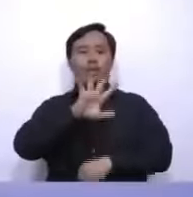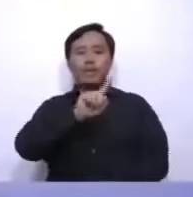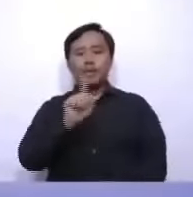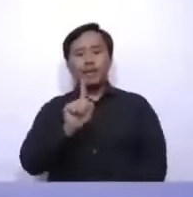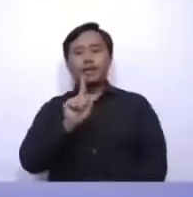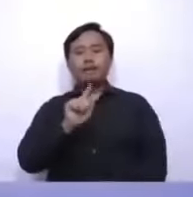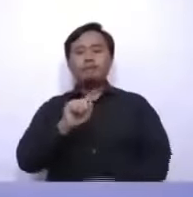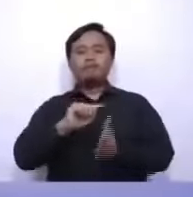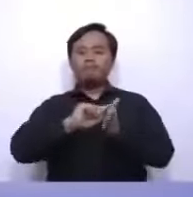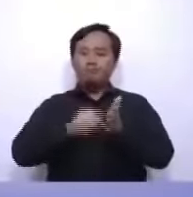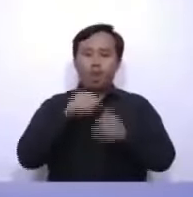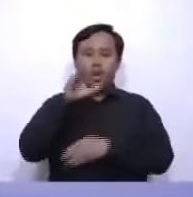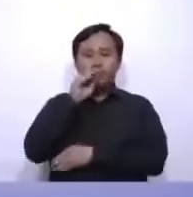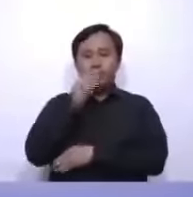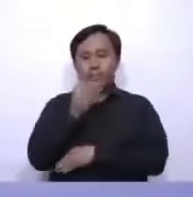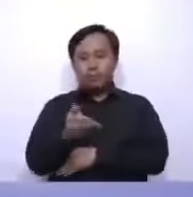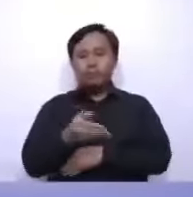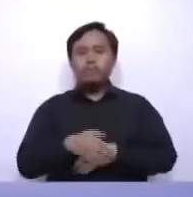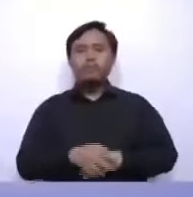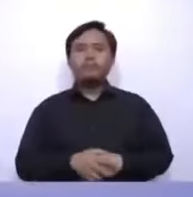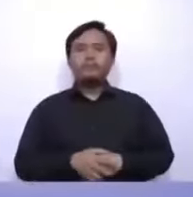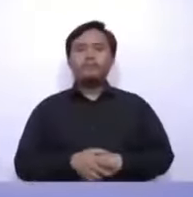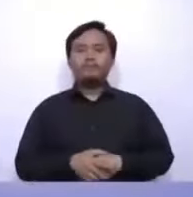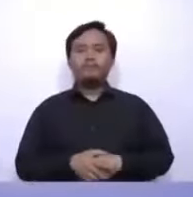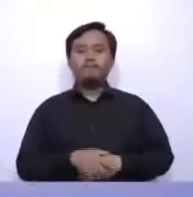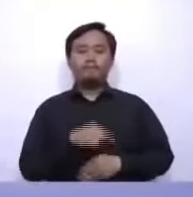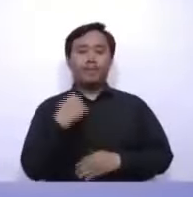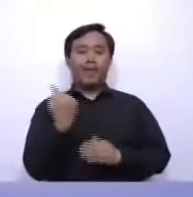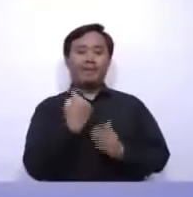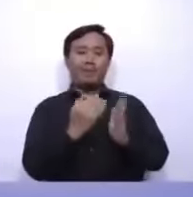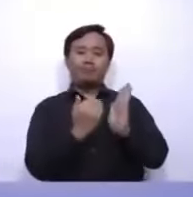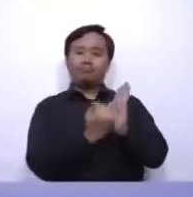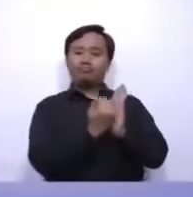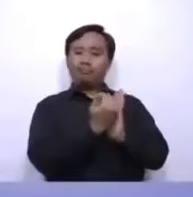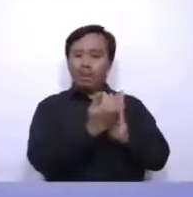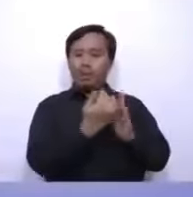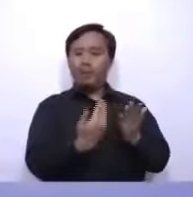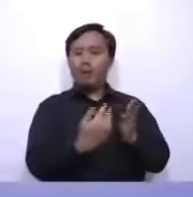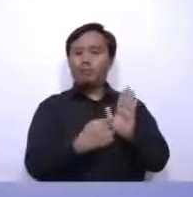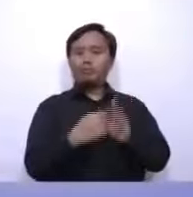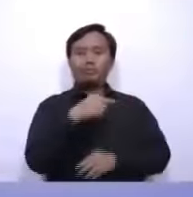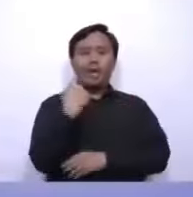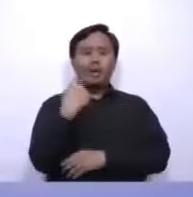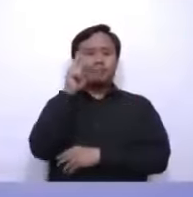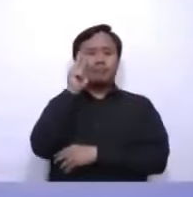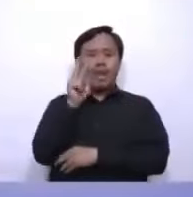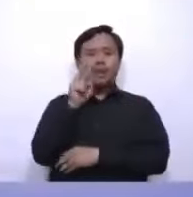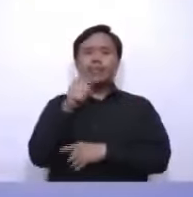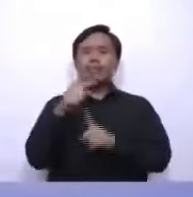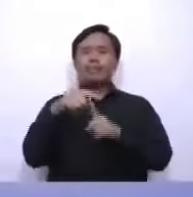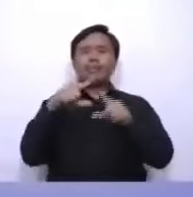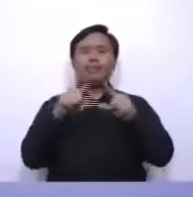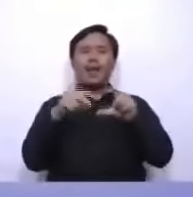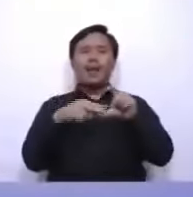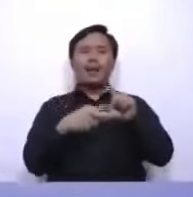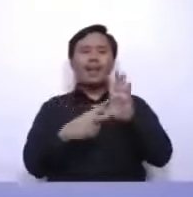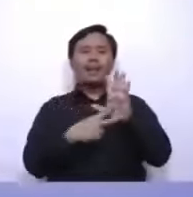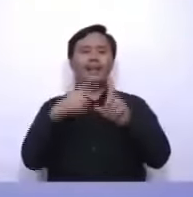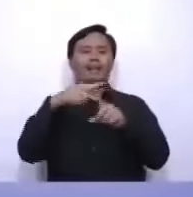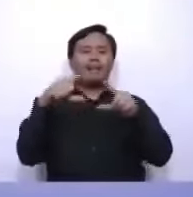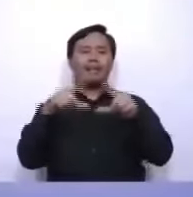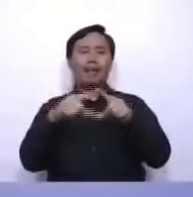detik dihitung saat mulai berbicara. Menurut pandangan kami, ASI melihat bahwasanya untuk talenta-talenta digital